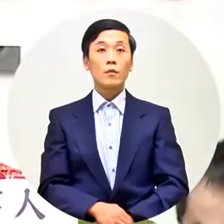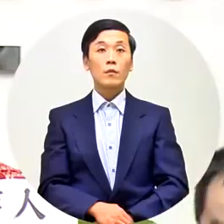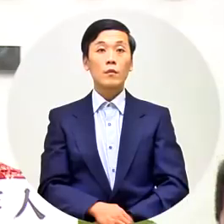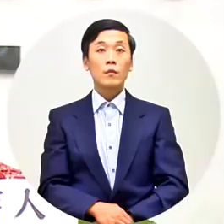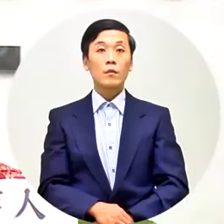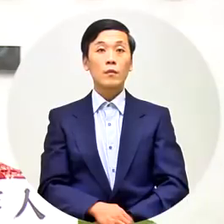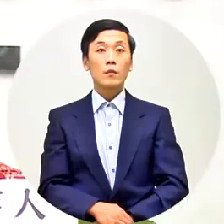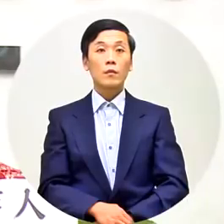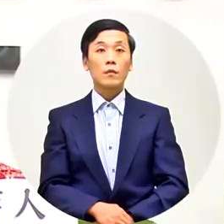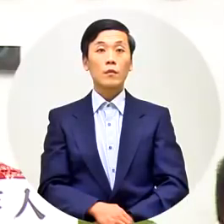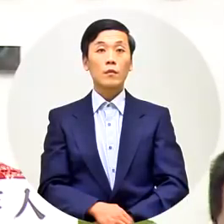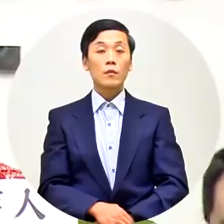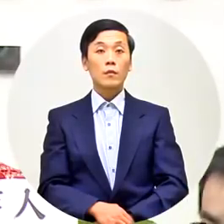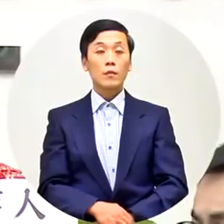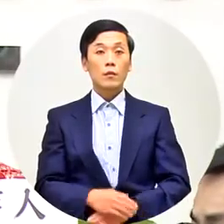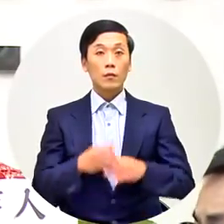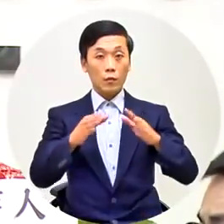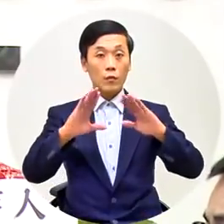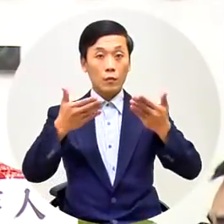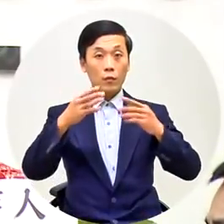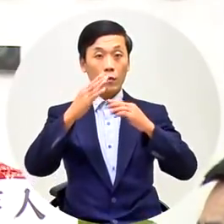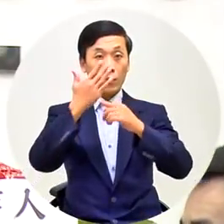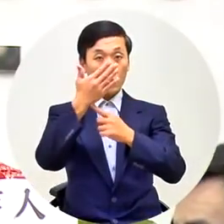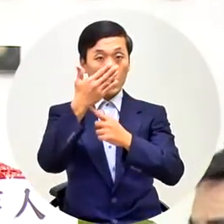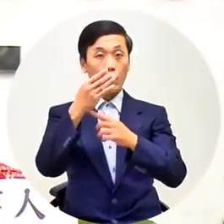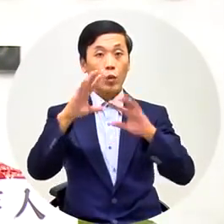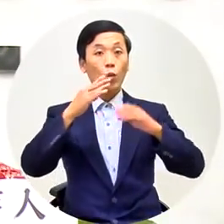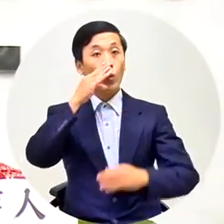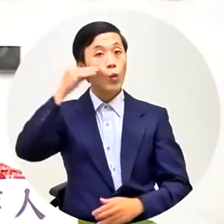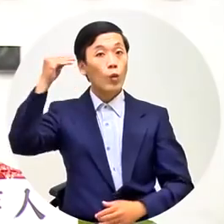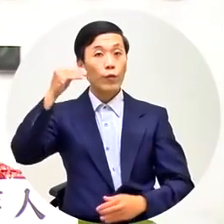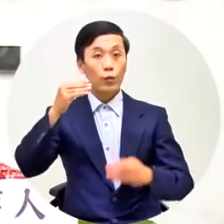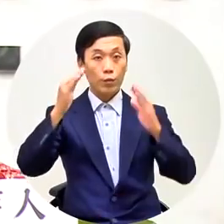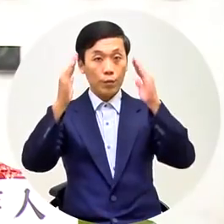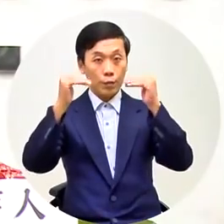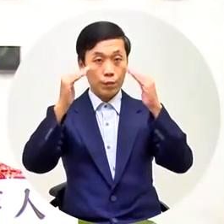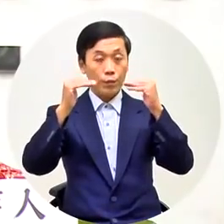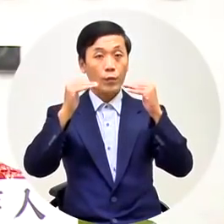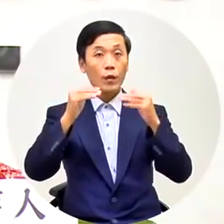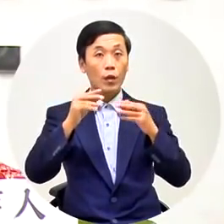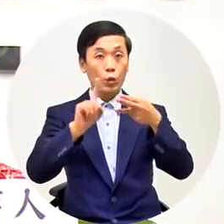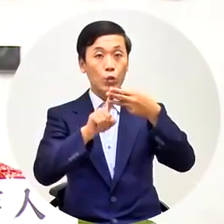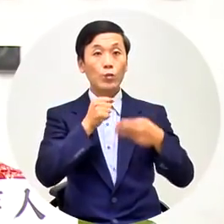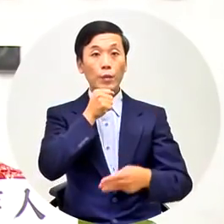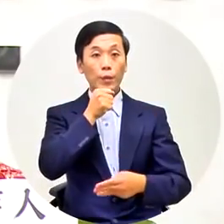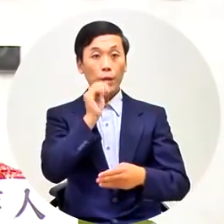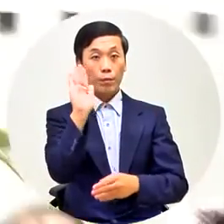向国旗暨国父一像行三鞠躬礼，请主持人向后转，一鞠躬，